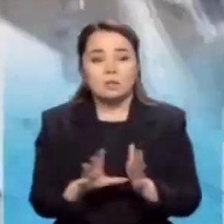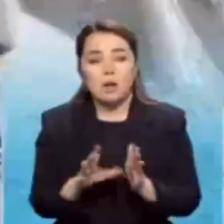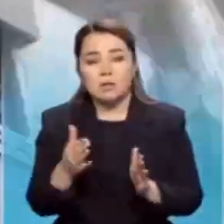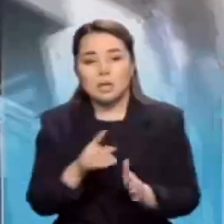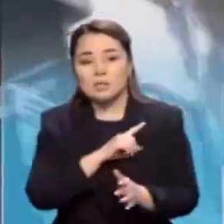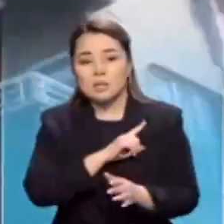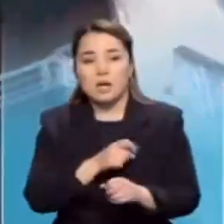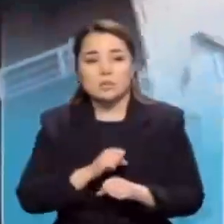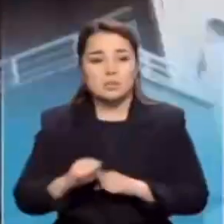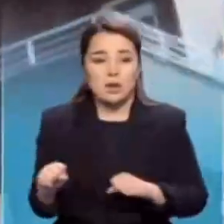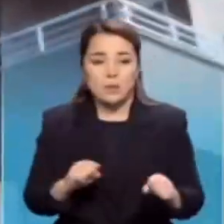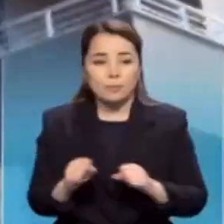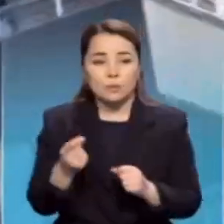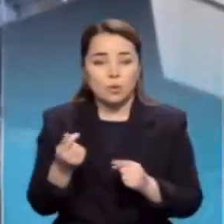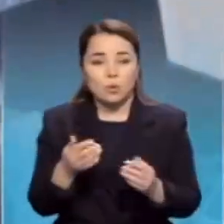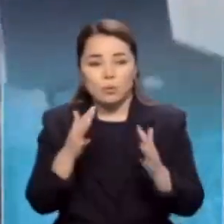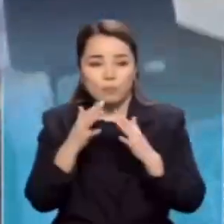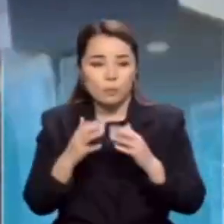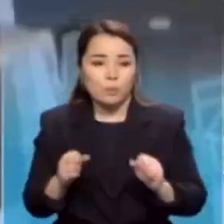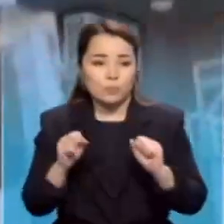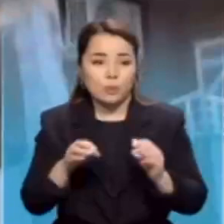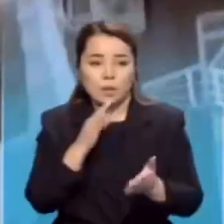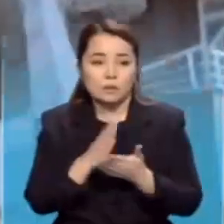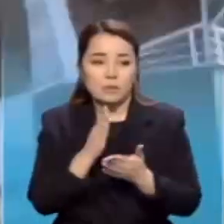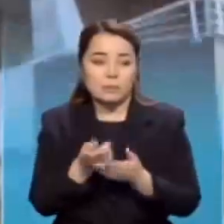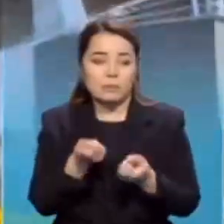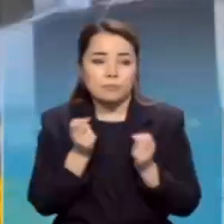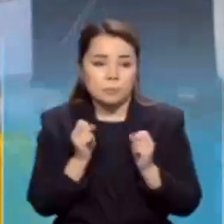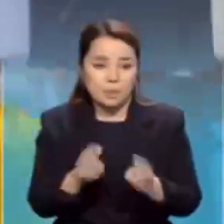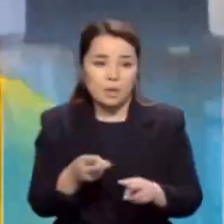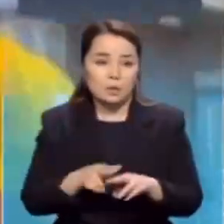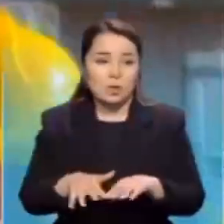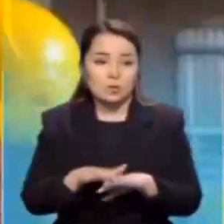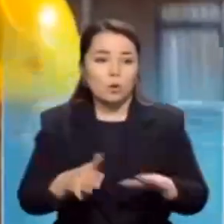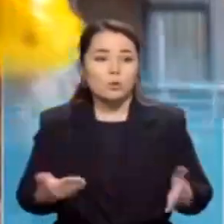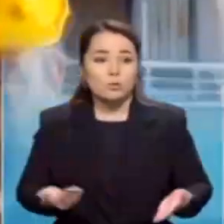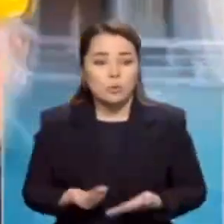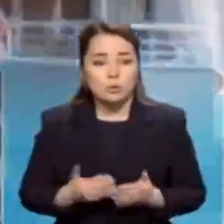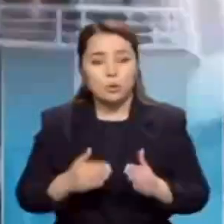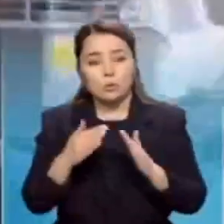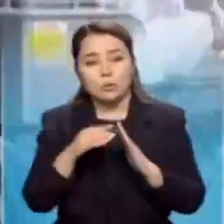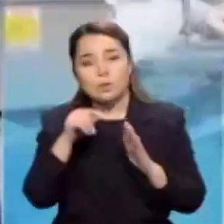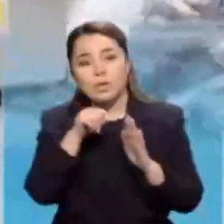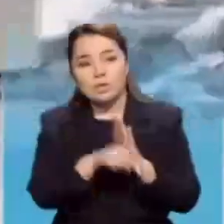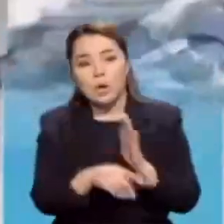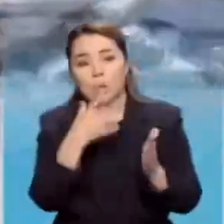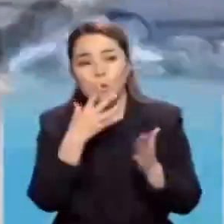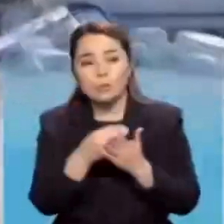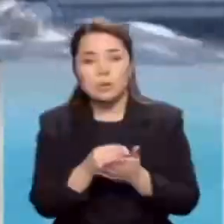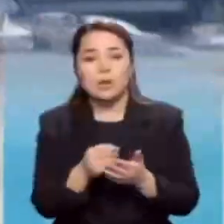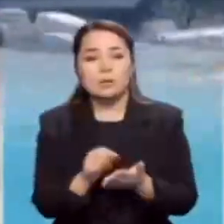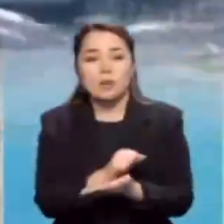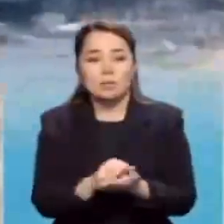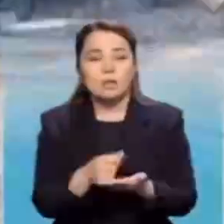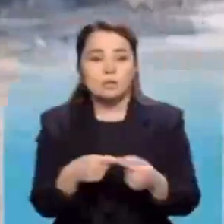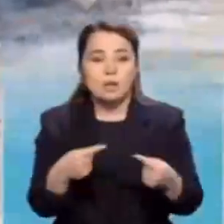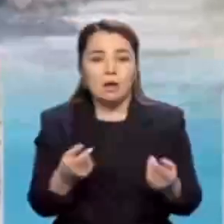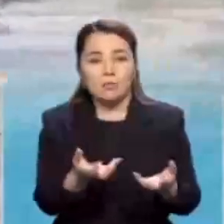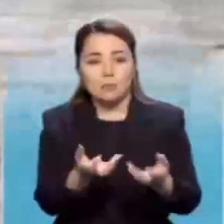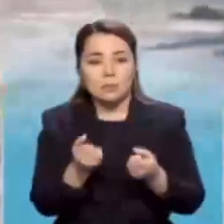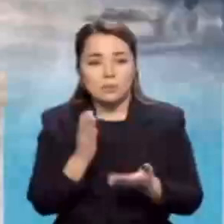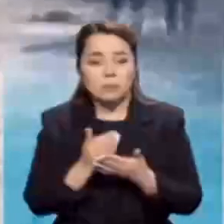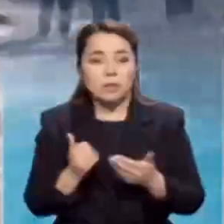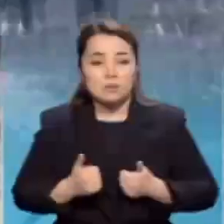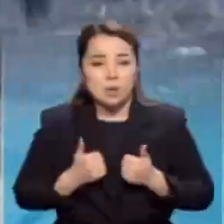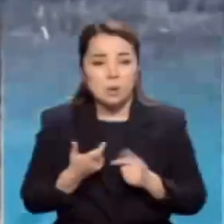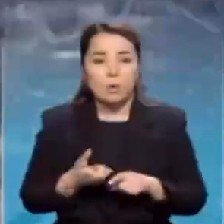şıdamay kulaudun selağı aldında tur. Осы жерде тұратын тұрғындар үйлерінің ішінен өздерінің заттарын алуға тырысып жатыр.